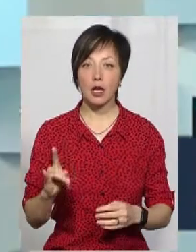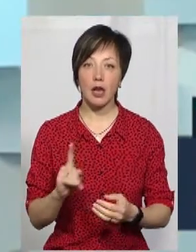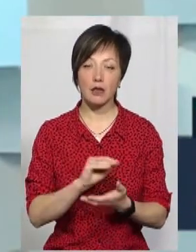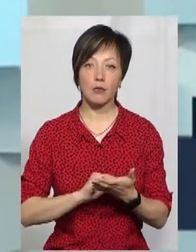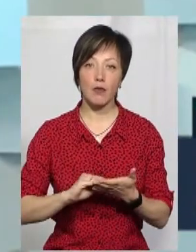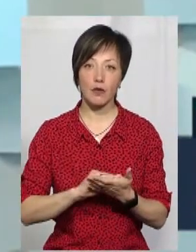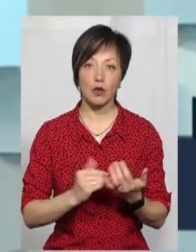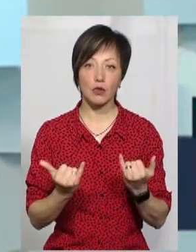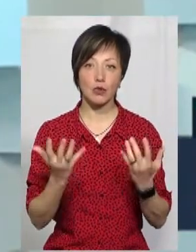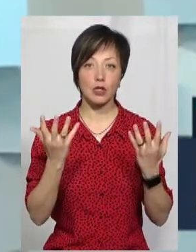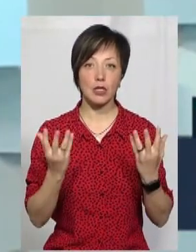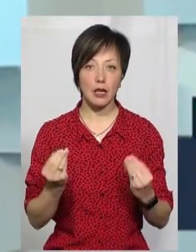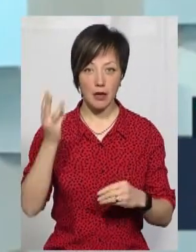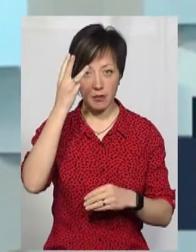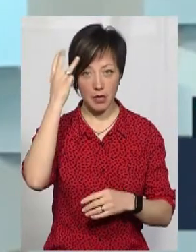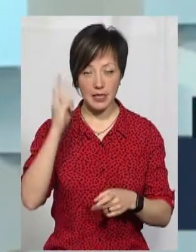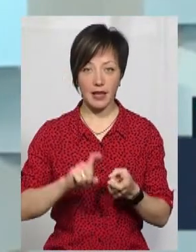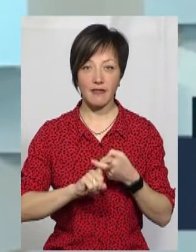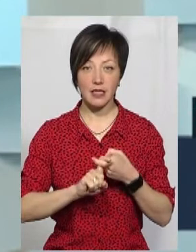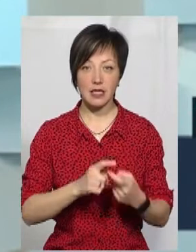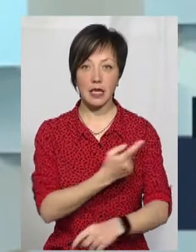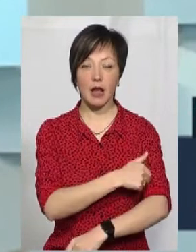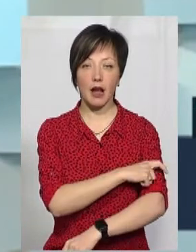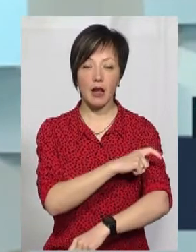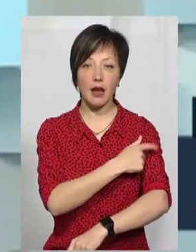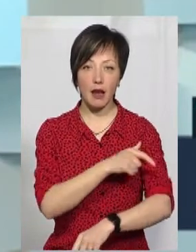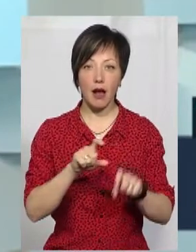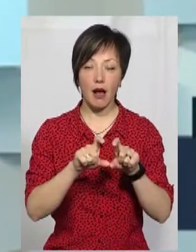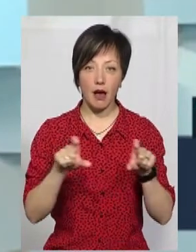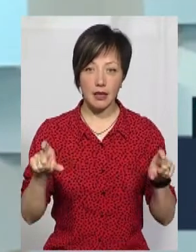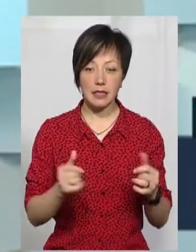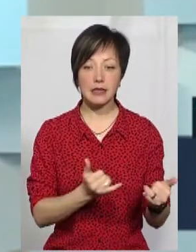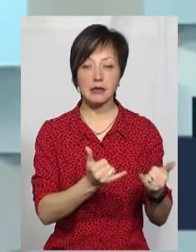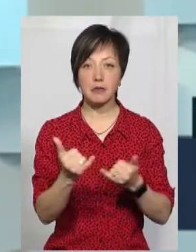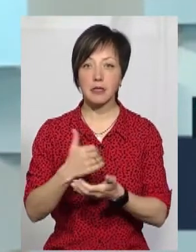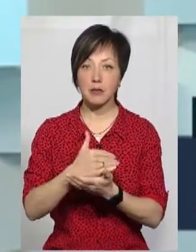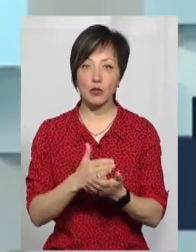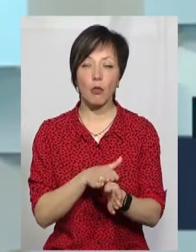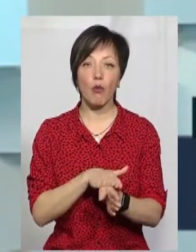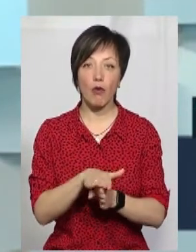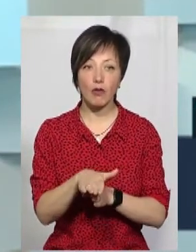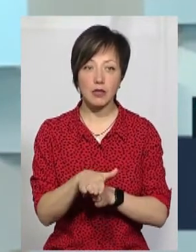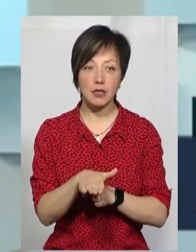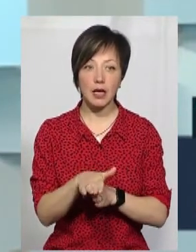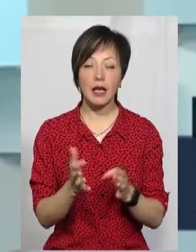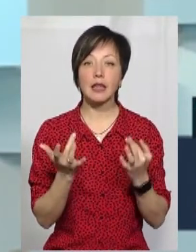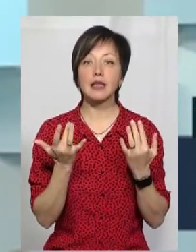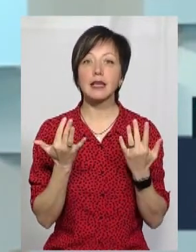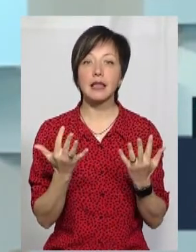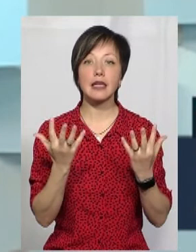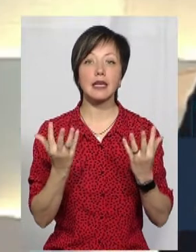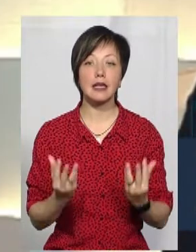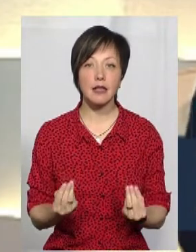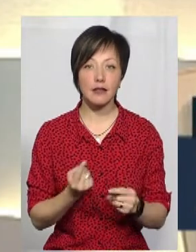що на сьогоднішній день Хмельницька інфекційна лікарня повністю забезпечена засобами індивідуального захисту. Інше питання, на яку кількість днів вистачить